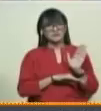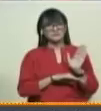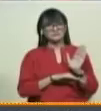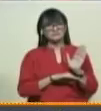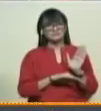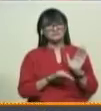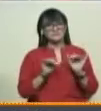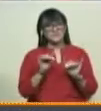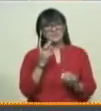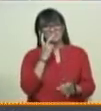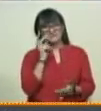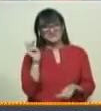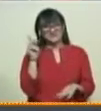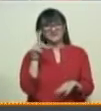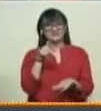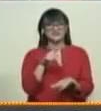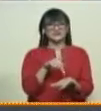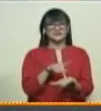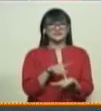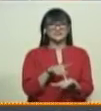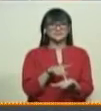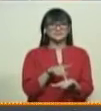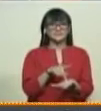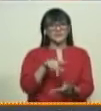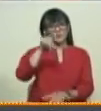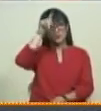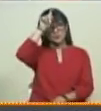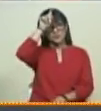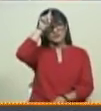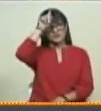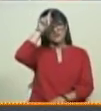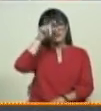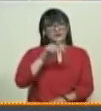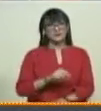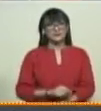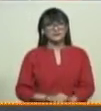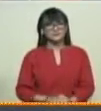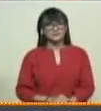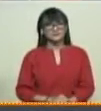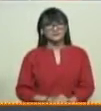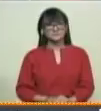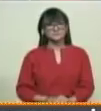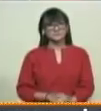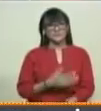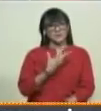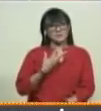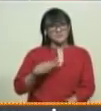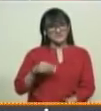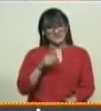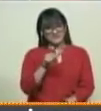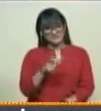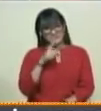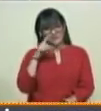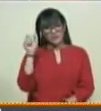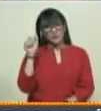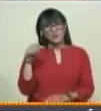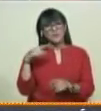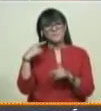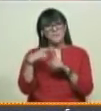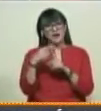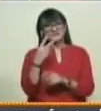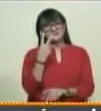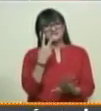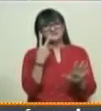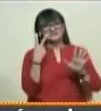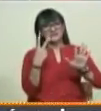la visita a Turquía de usted y acompañado con 7 ministros